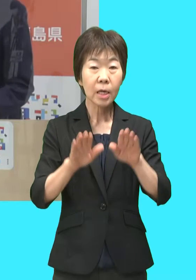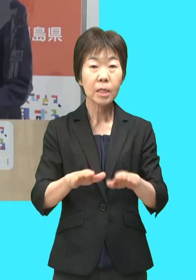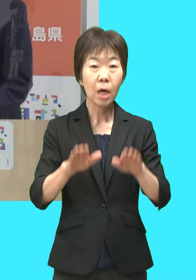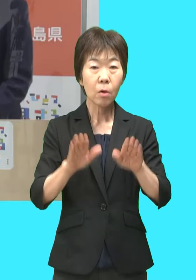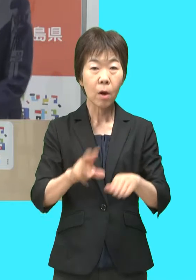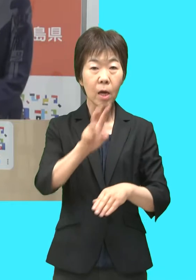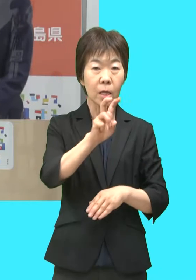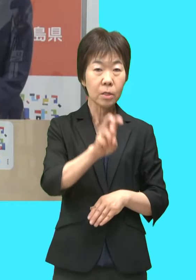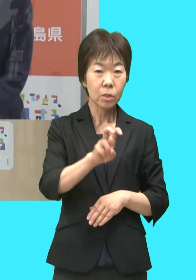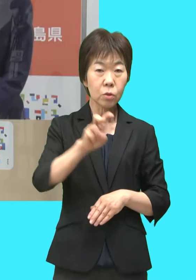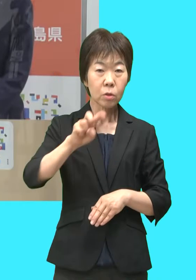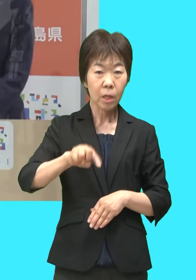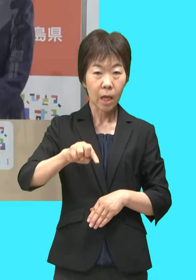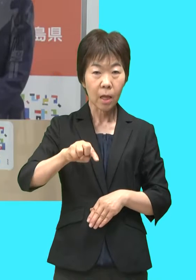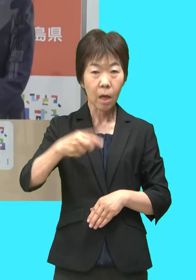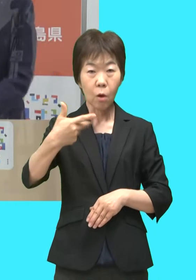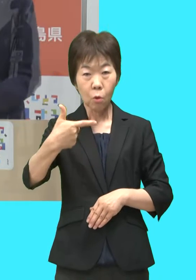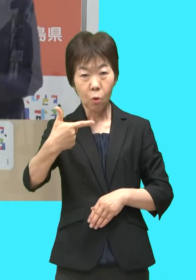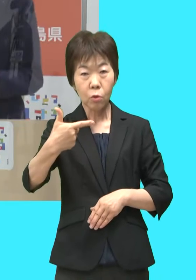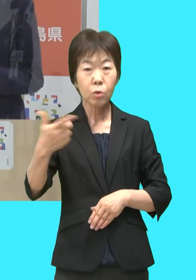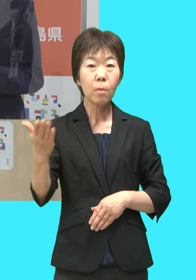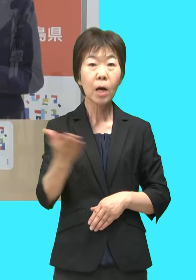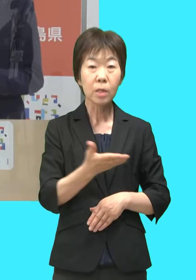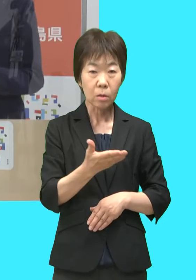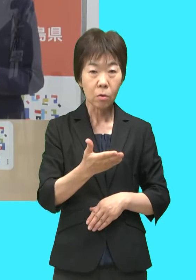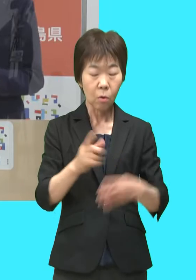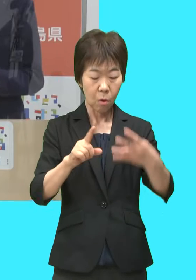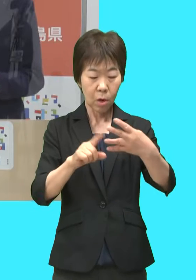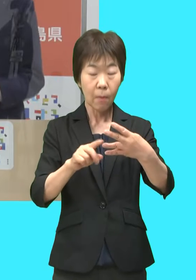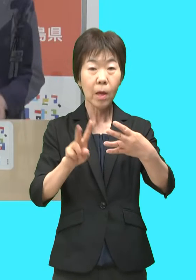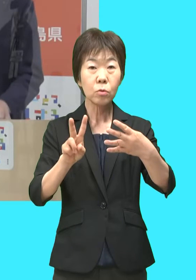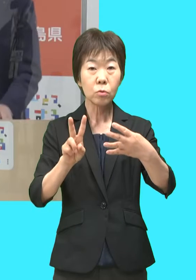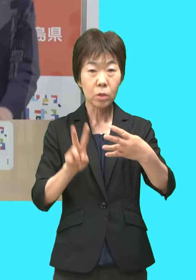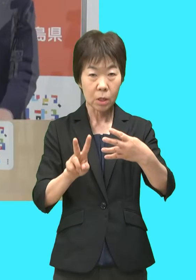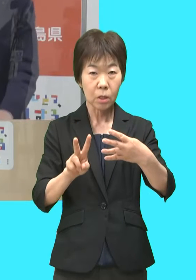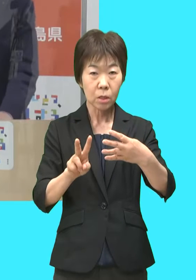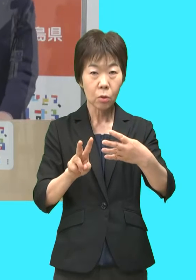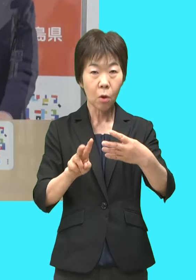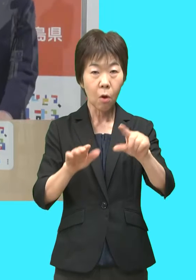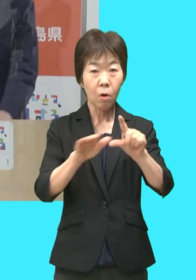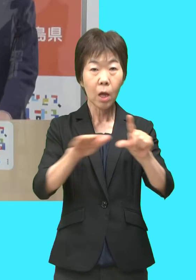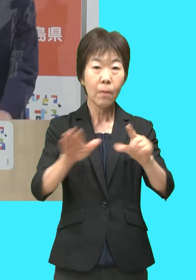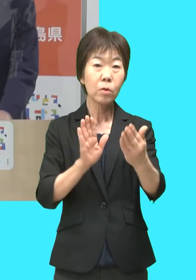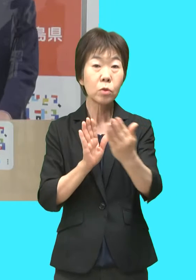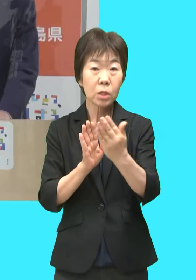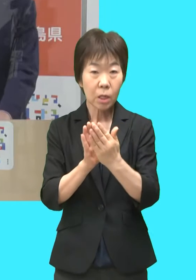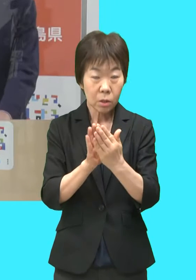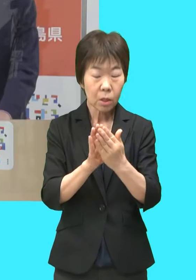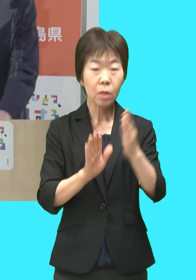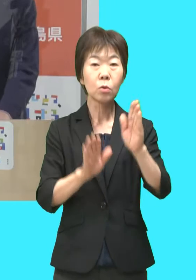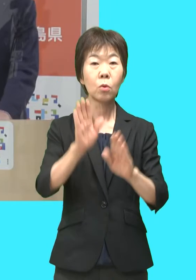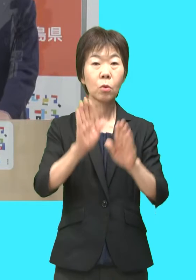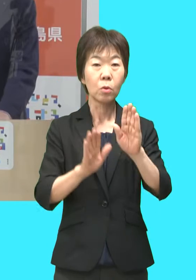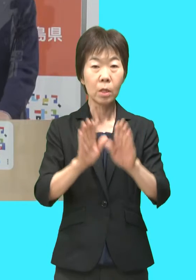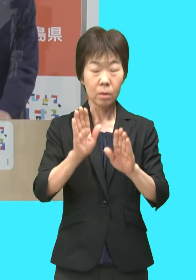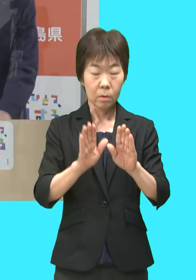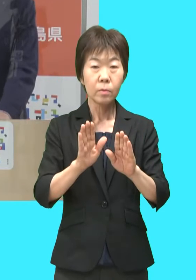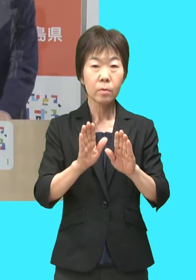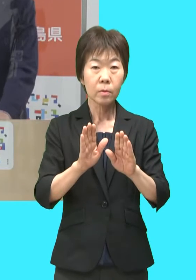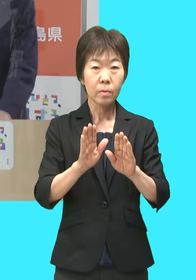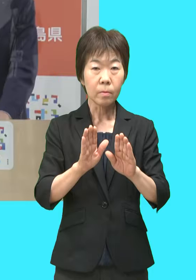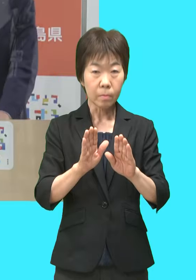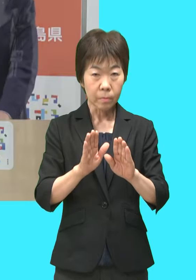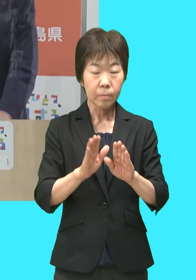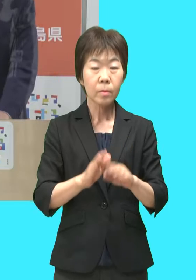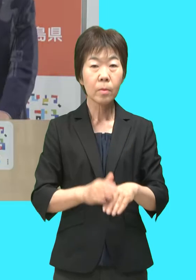は 20.6% ということで、ステージ2の水準に近づいてきたという状況にあります。